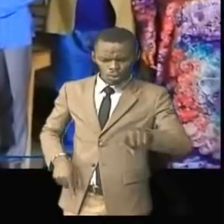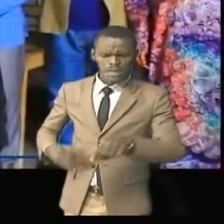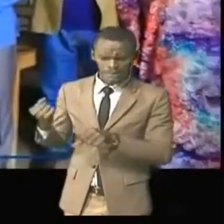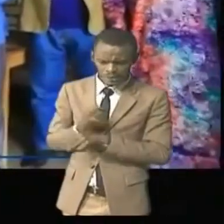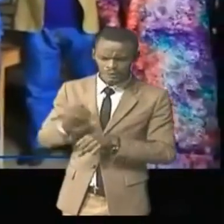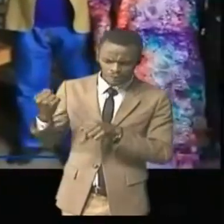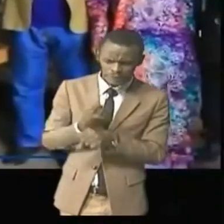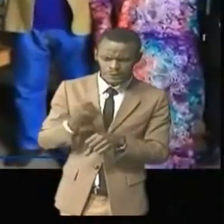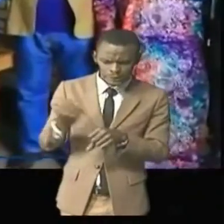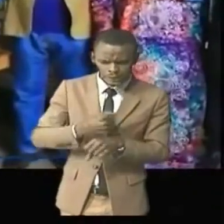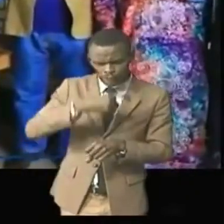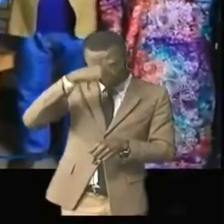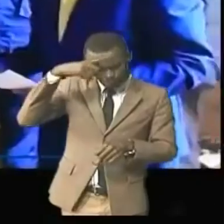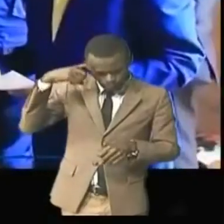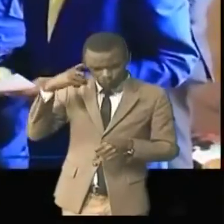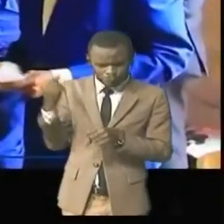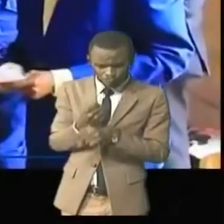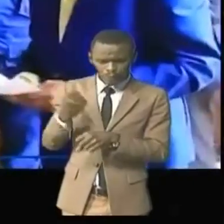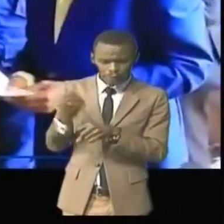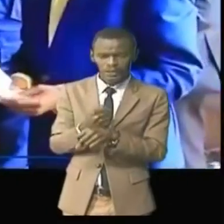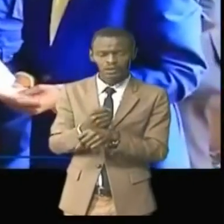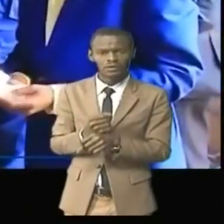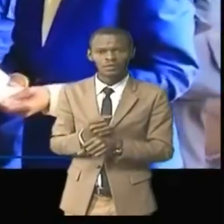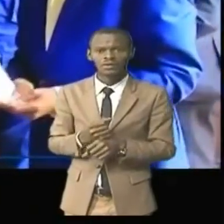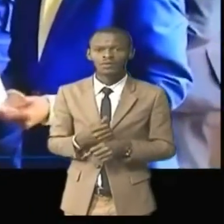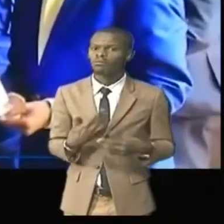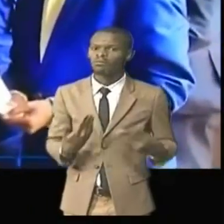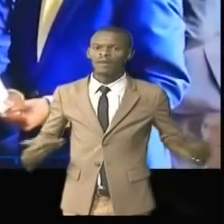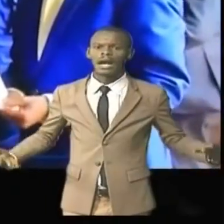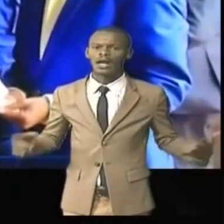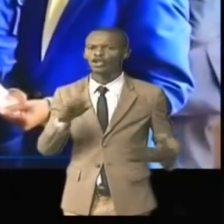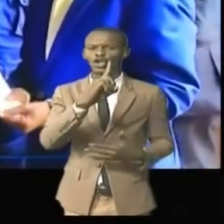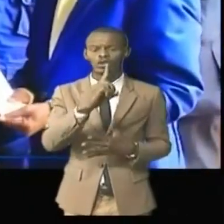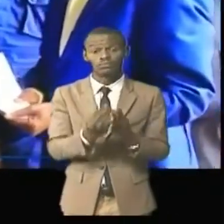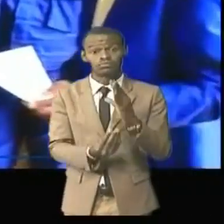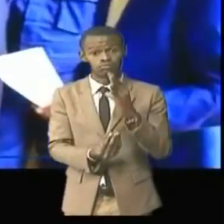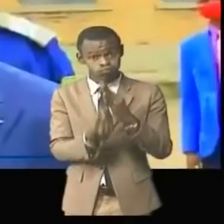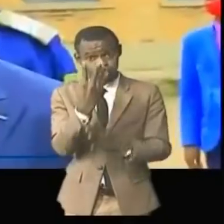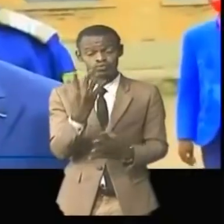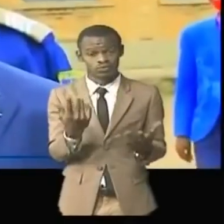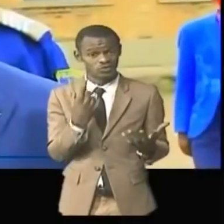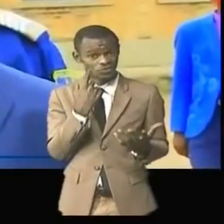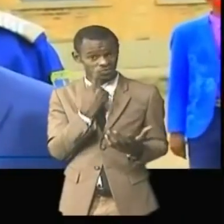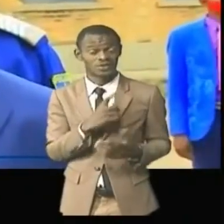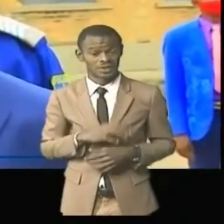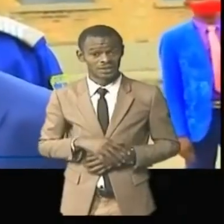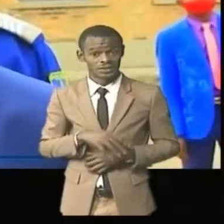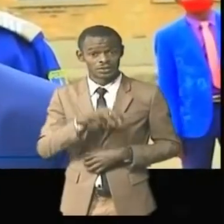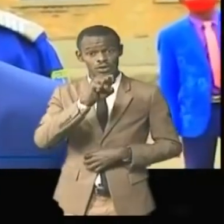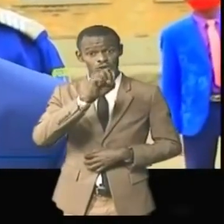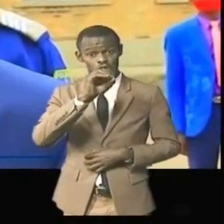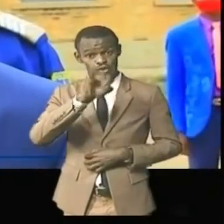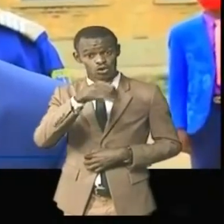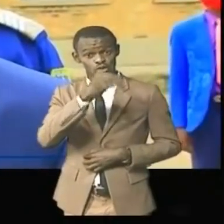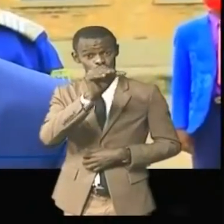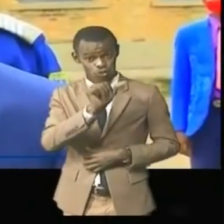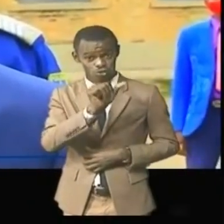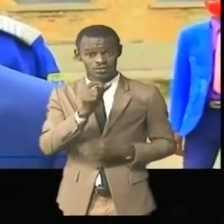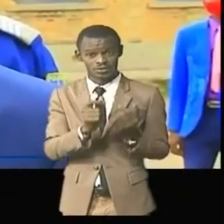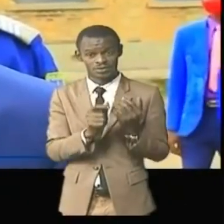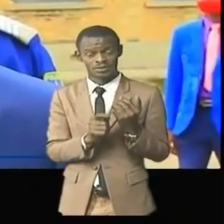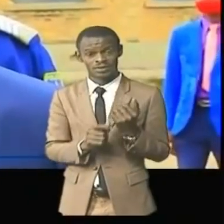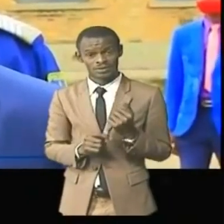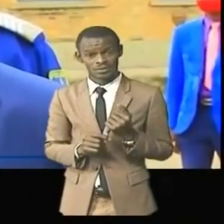parce qu'ils sont en train de produire. Vous avez remarqué les sacs de soja qu'ils nous ont présentés et que